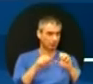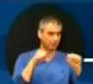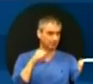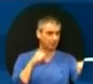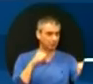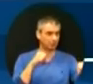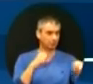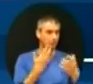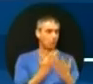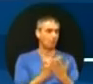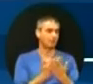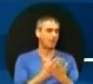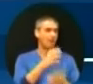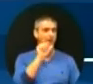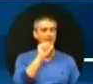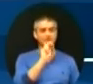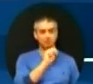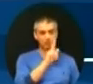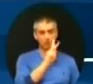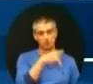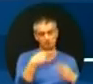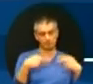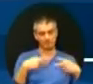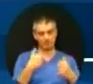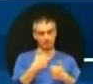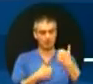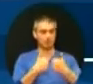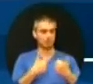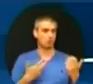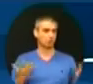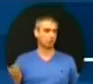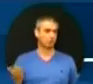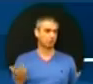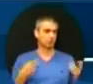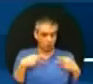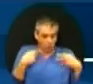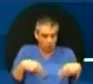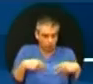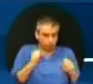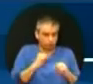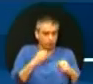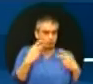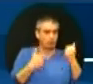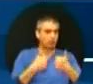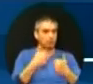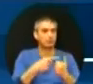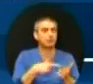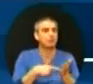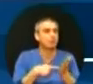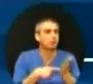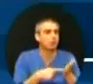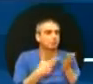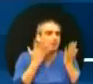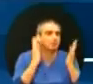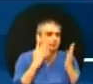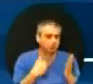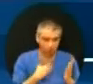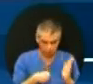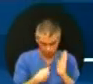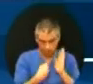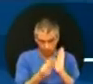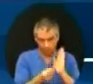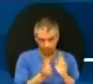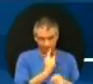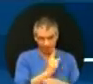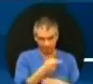בהסתדרות, זה העובדה שאבי ניסנקורן מפחד מהתמודדות. חושש מהתמודדות. הדוגמה המזעזעת שאני הולך לתת, ואני